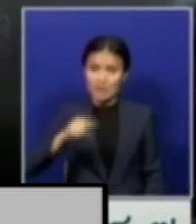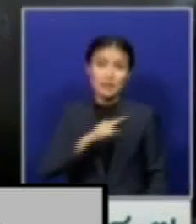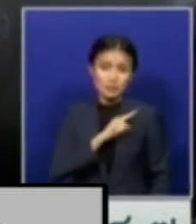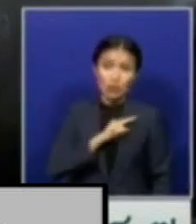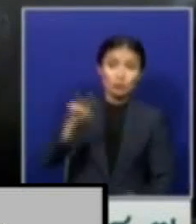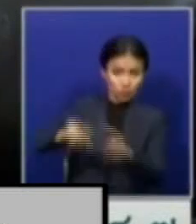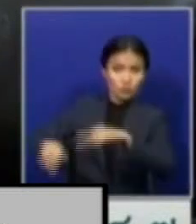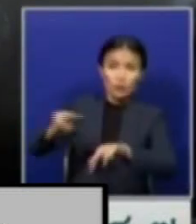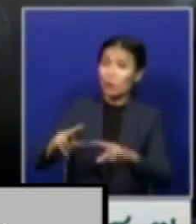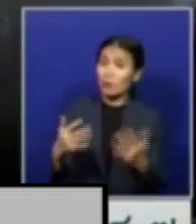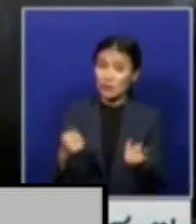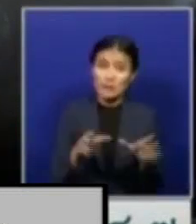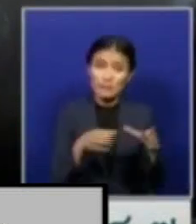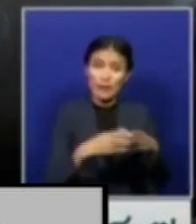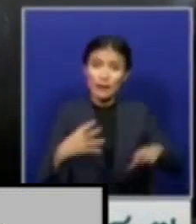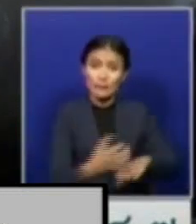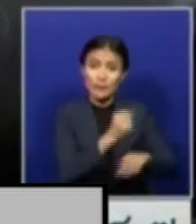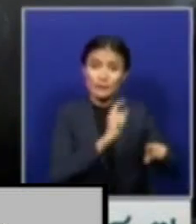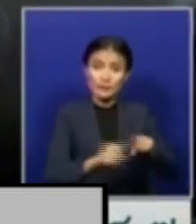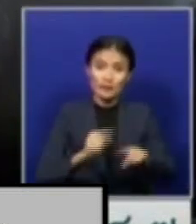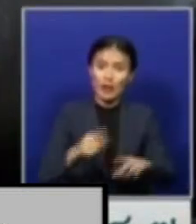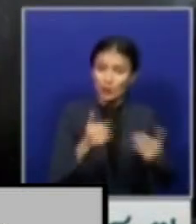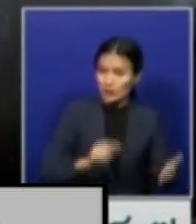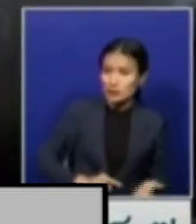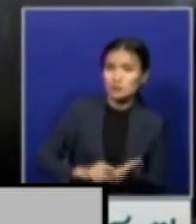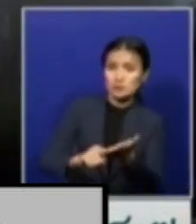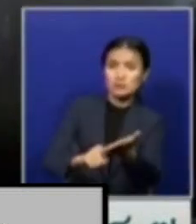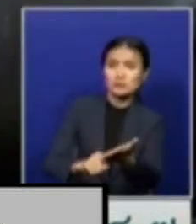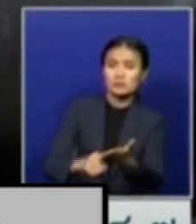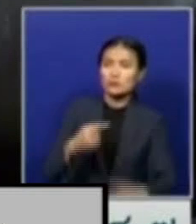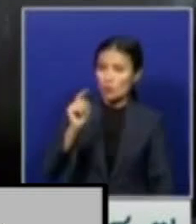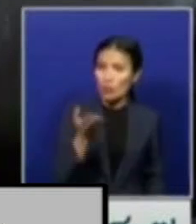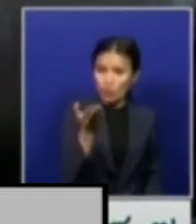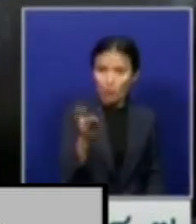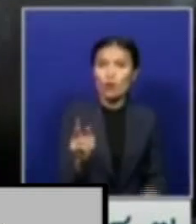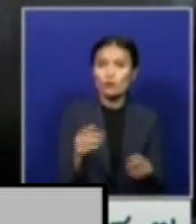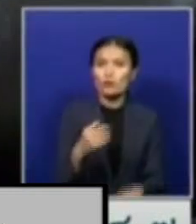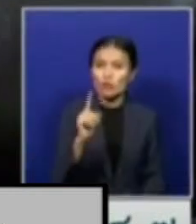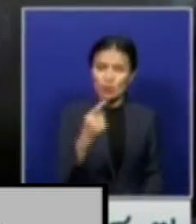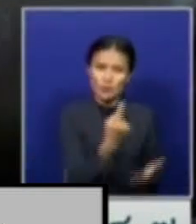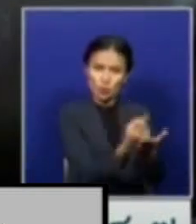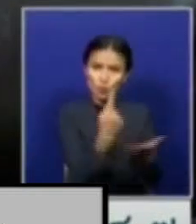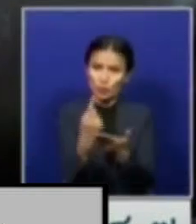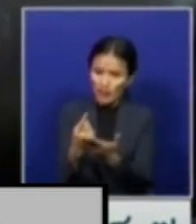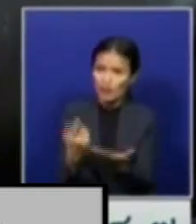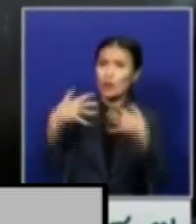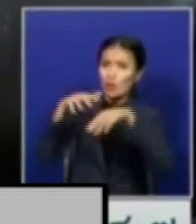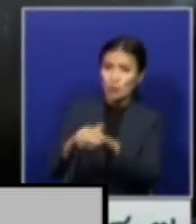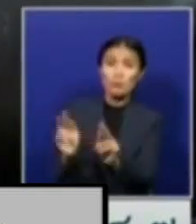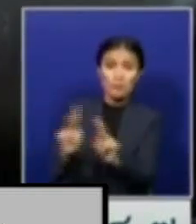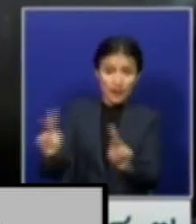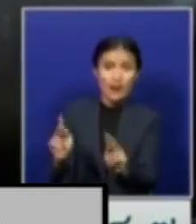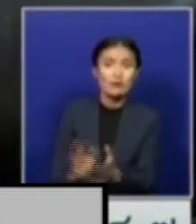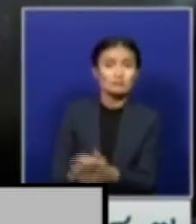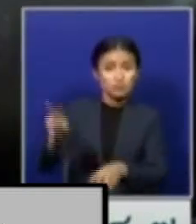การเมืองได้ยื่นขอตั้งกรรมาธิการวิสามัญเพื่อที่จะเข้าไปช่วยกำกับช่วยไปดูแลช่วยตรวจสอบ